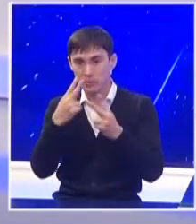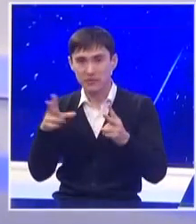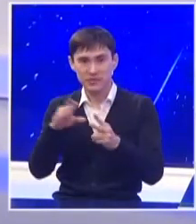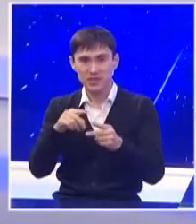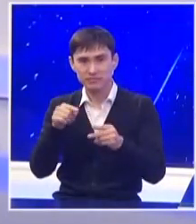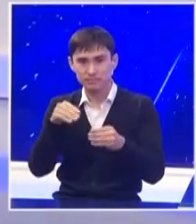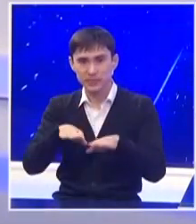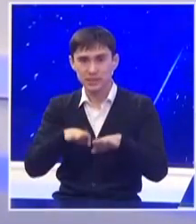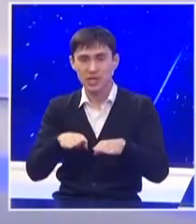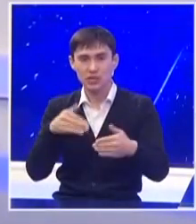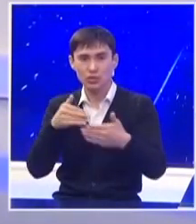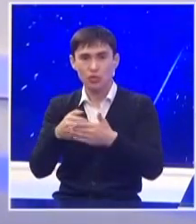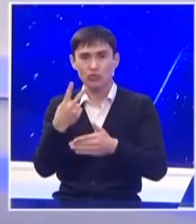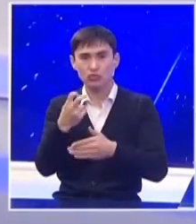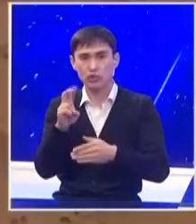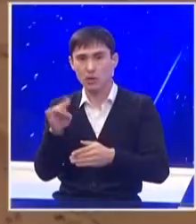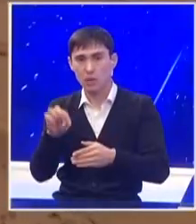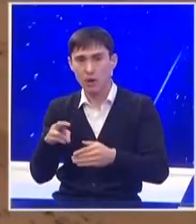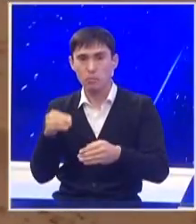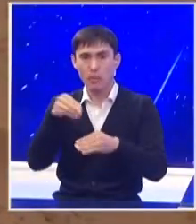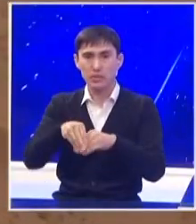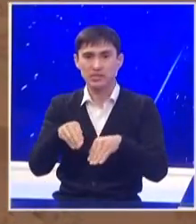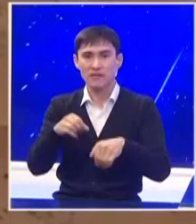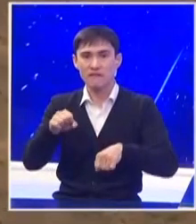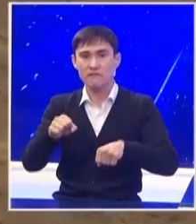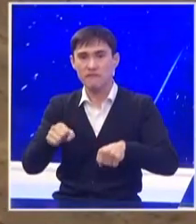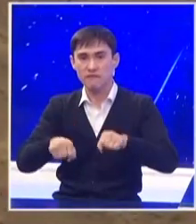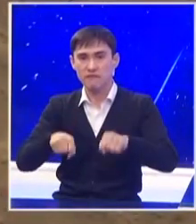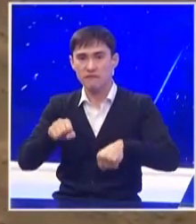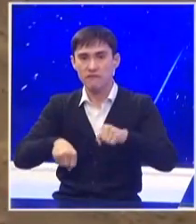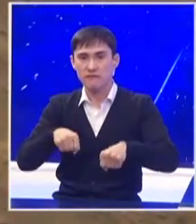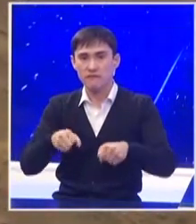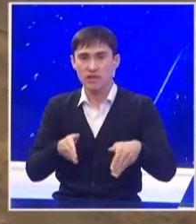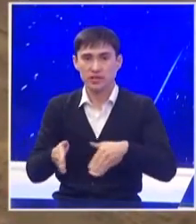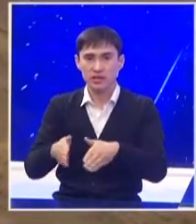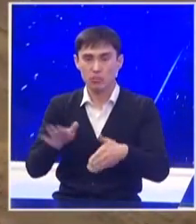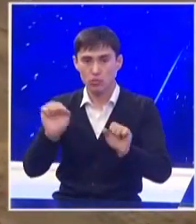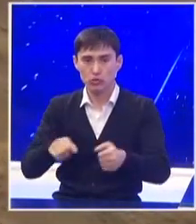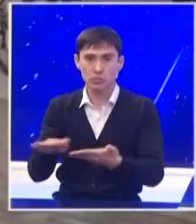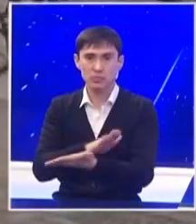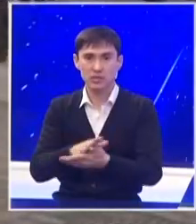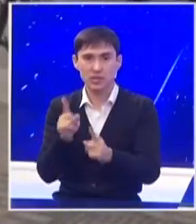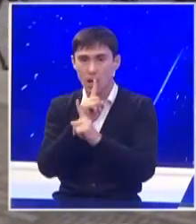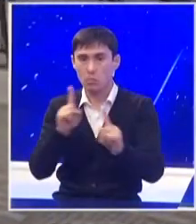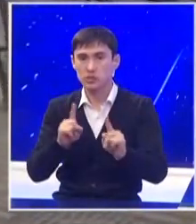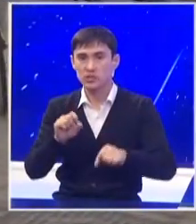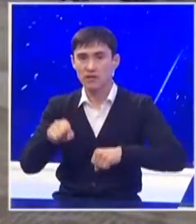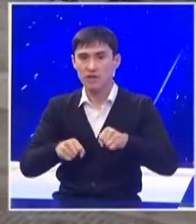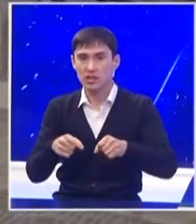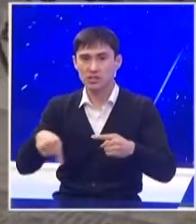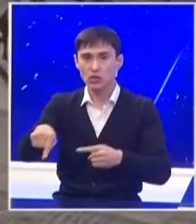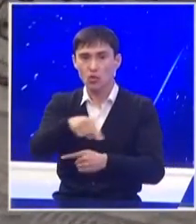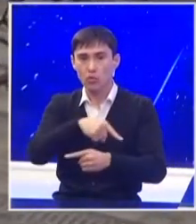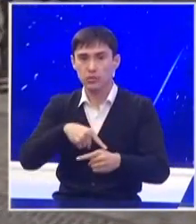она достигает 200 километров. Попасть на велотрек Аль-Кудра можно совершенно бесплатно. Это очень необычный велостадион. Он проложен через